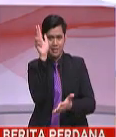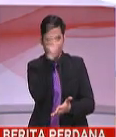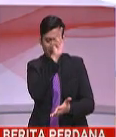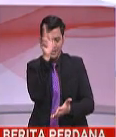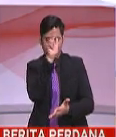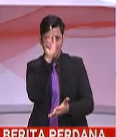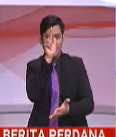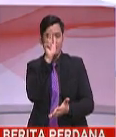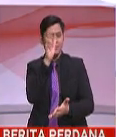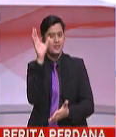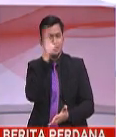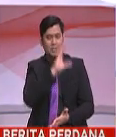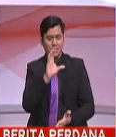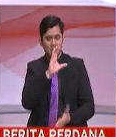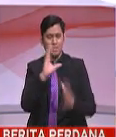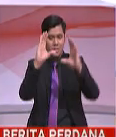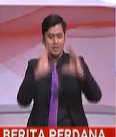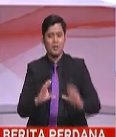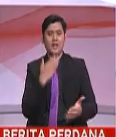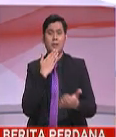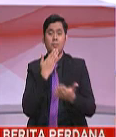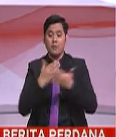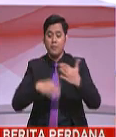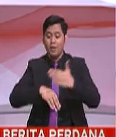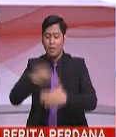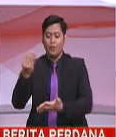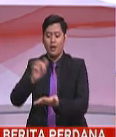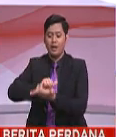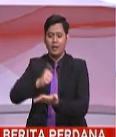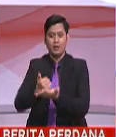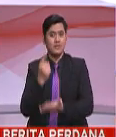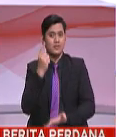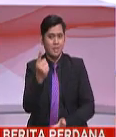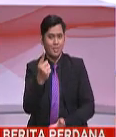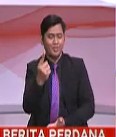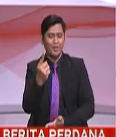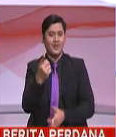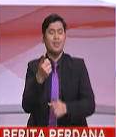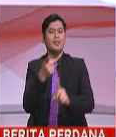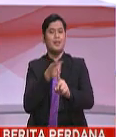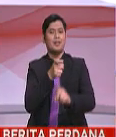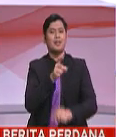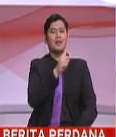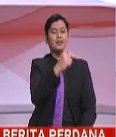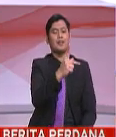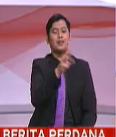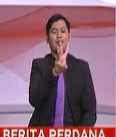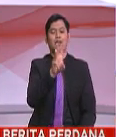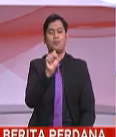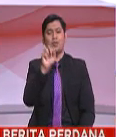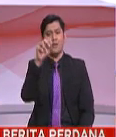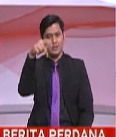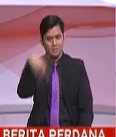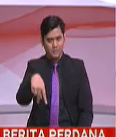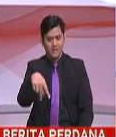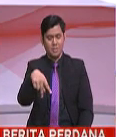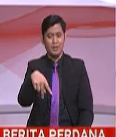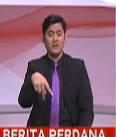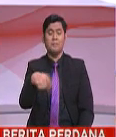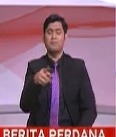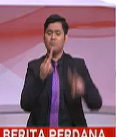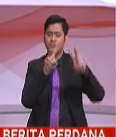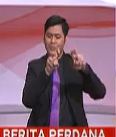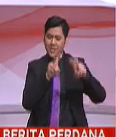cadangan pengeluaran akaun satu caruman kumpulan wang simpanan pekerja KWSP. Menurut beliau, penelitian